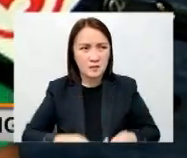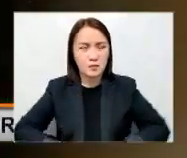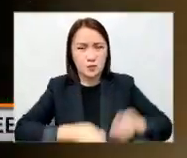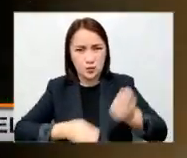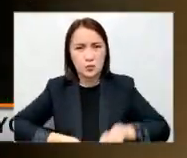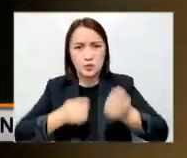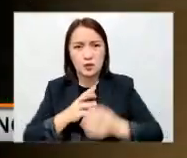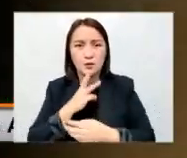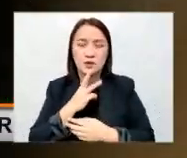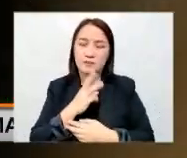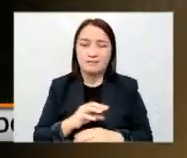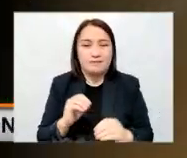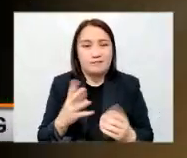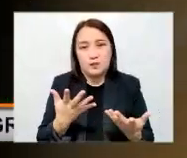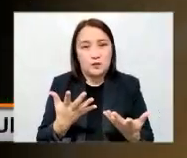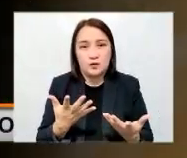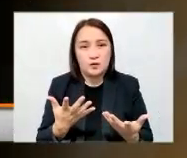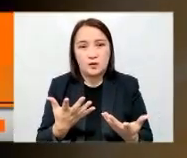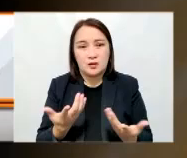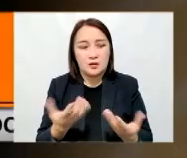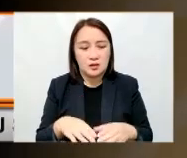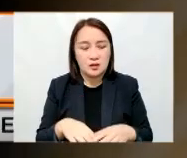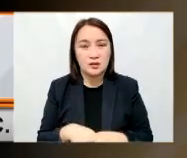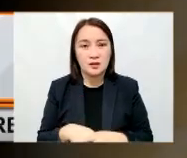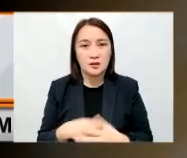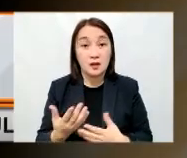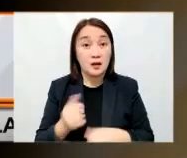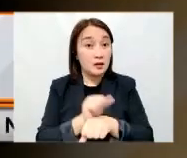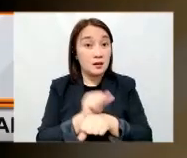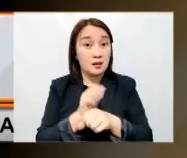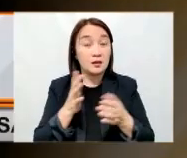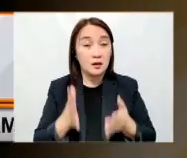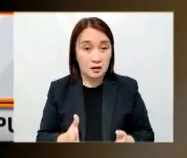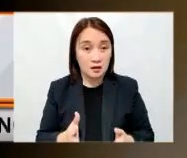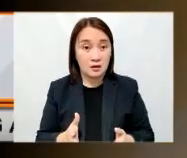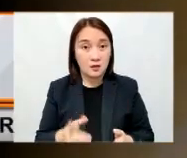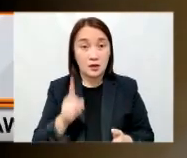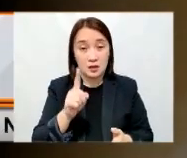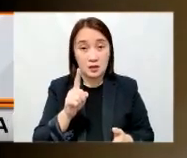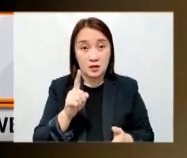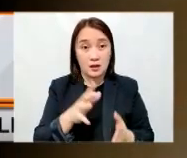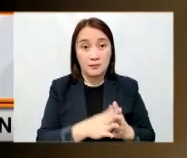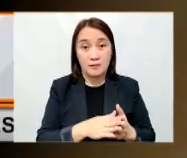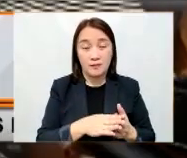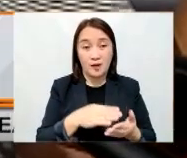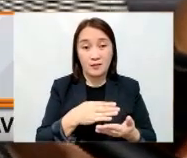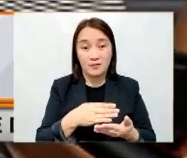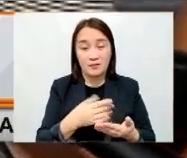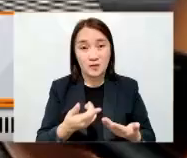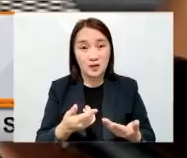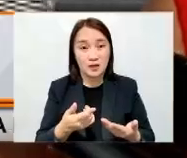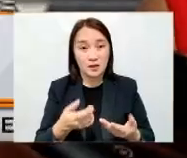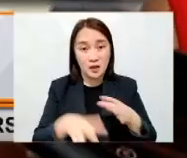kaya. Nagulat na lang din daw ang empleyado ng isang nadami na bakery na biglang lumaki ang apoy. Nung nagsilabasan na kami kasi yung apoy